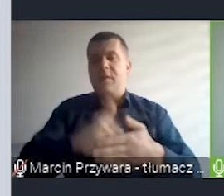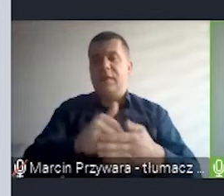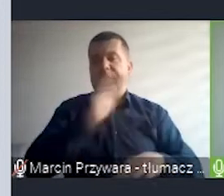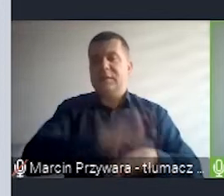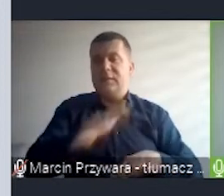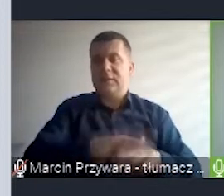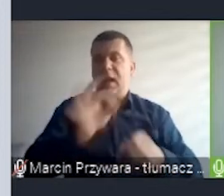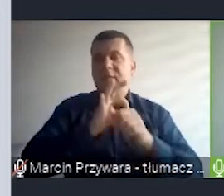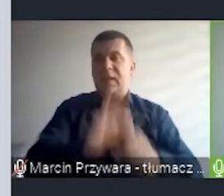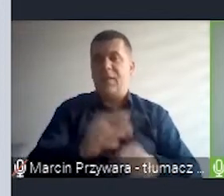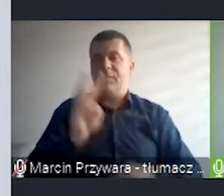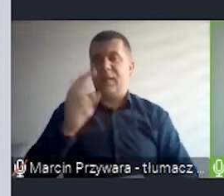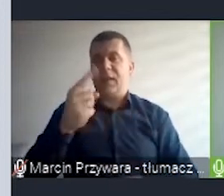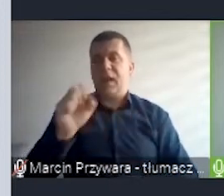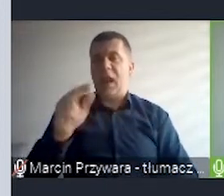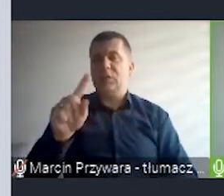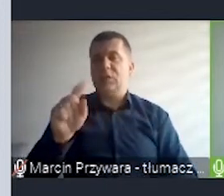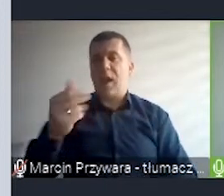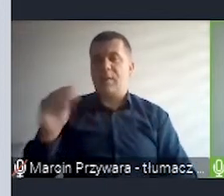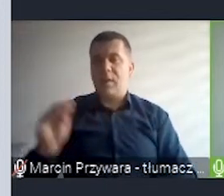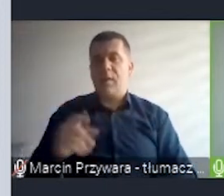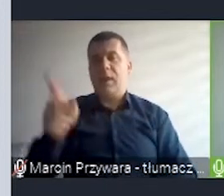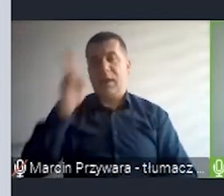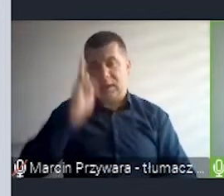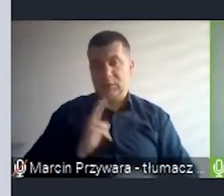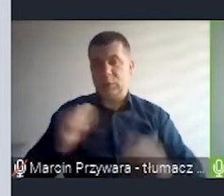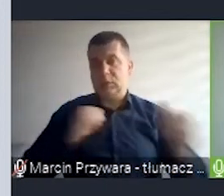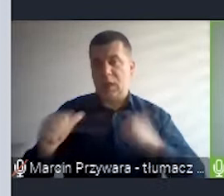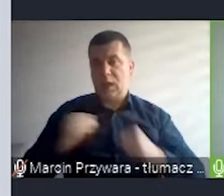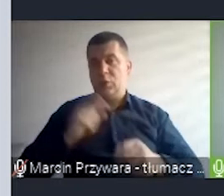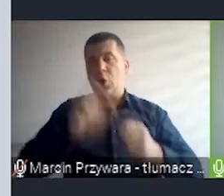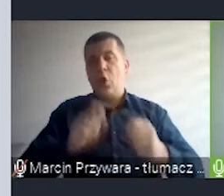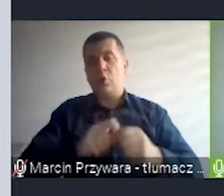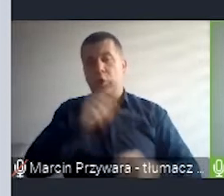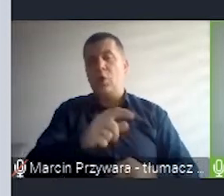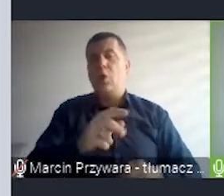systemu wdrażania, gdzie na przykład instytucja zarządzająca kontroluje